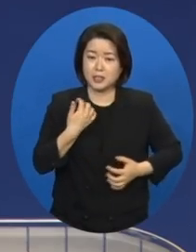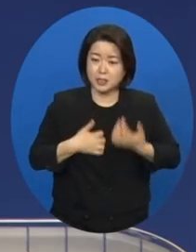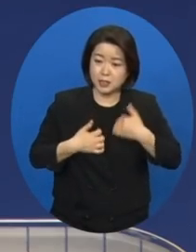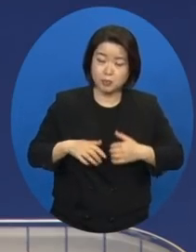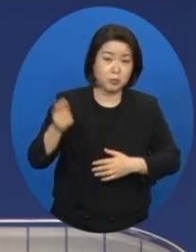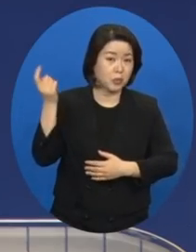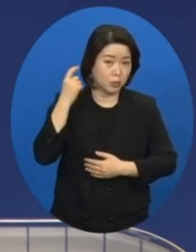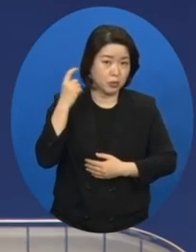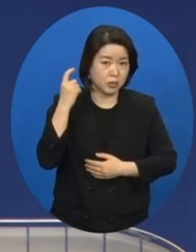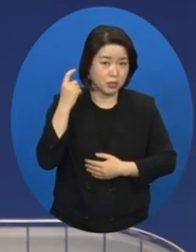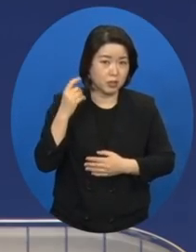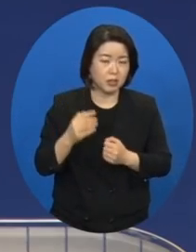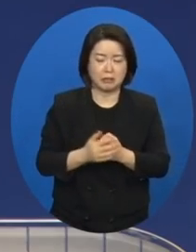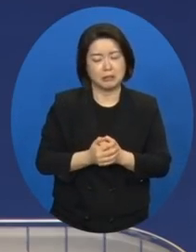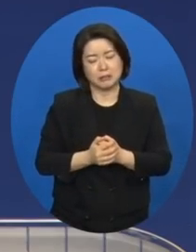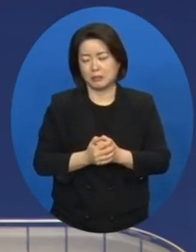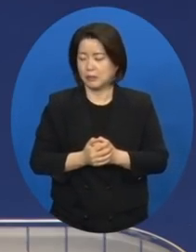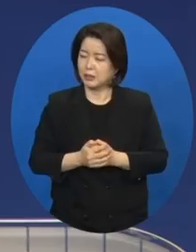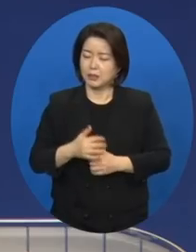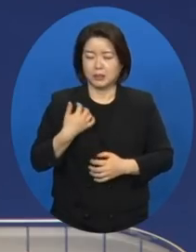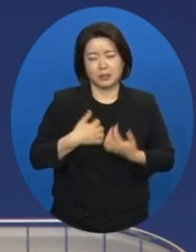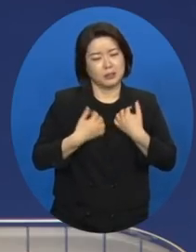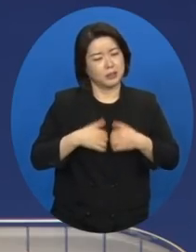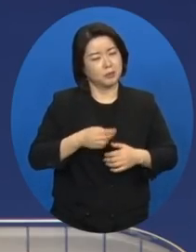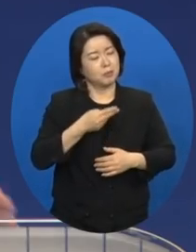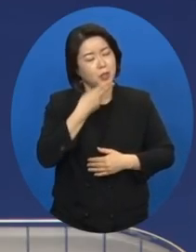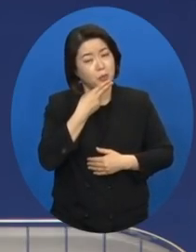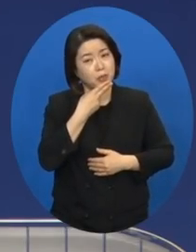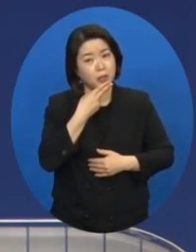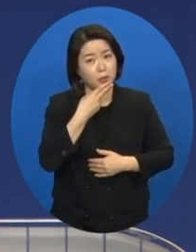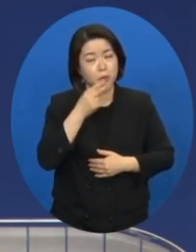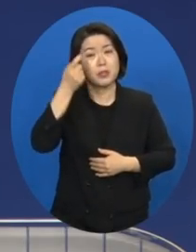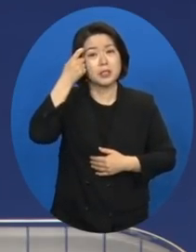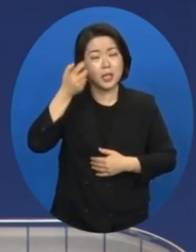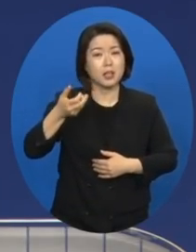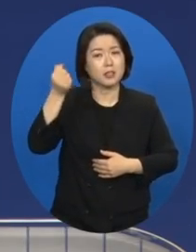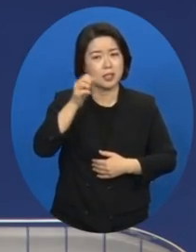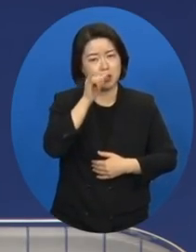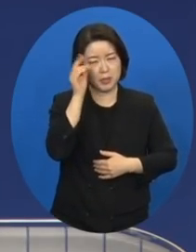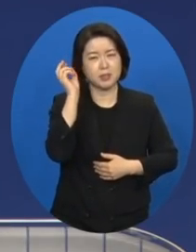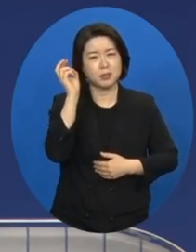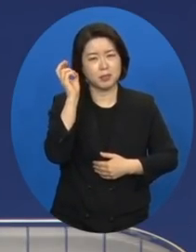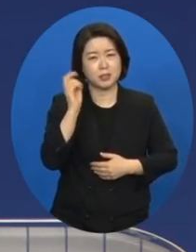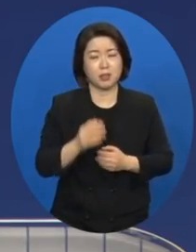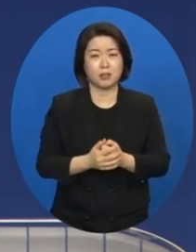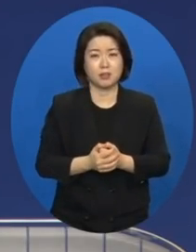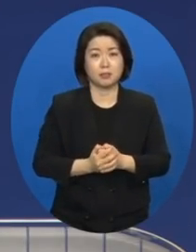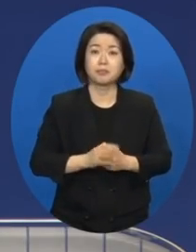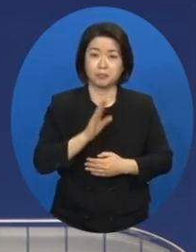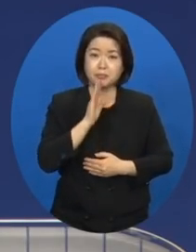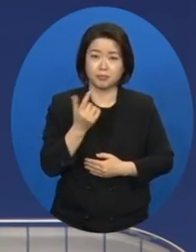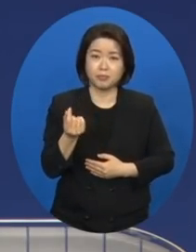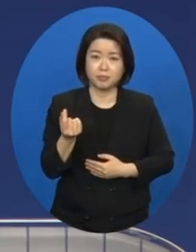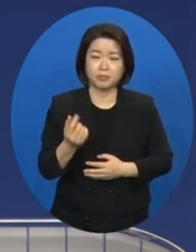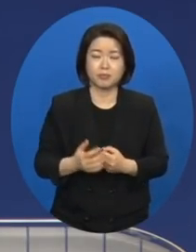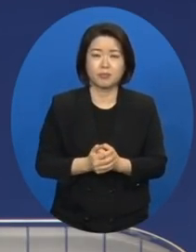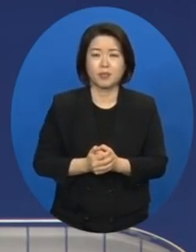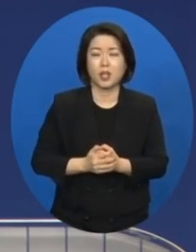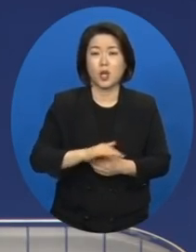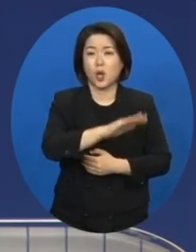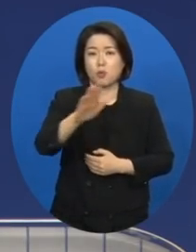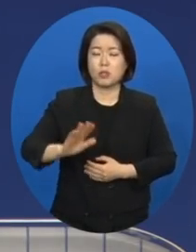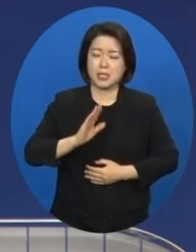했는데 별로 그렇게 기뻐 보이지 않습니다 라고 생각하시는 분들이 계실 겁니다. 맞습니다. 우리 실제